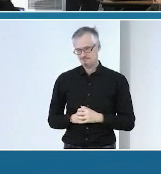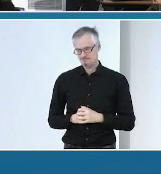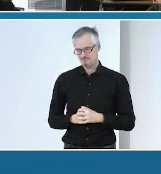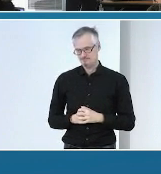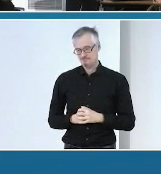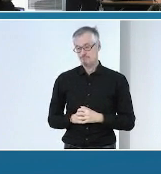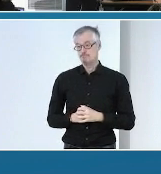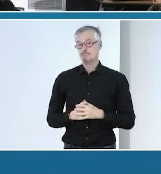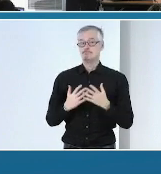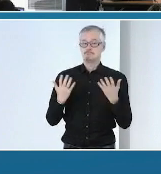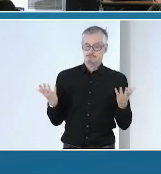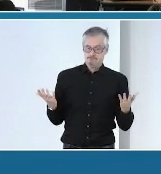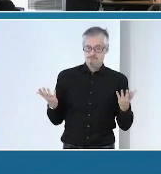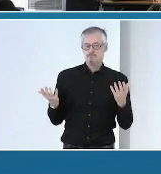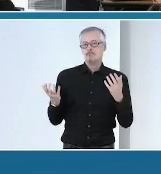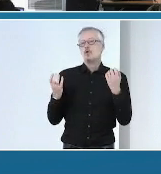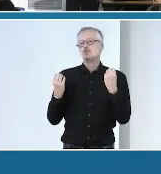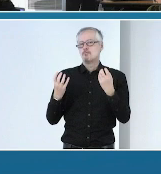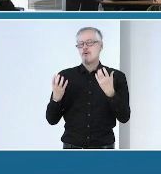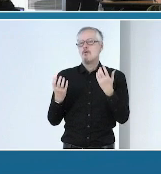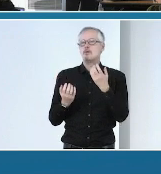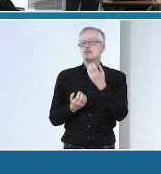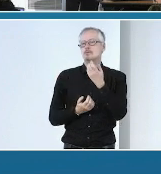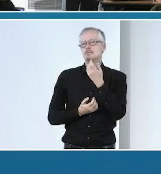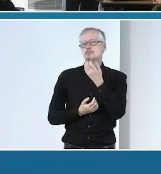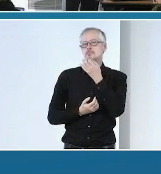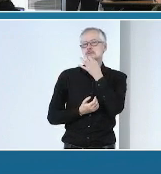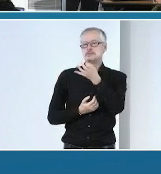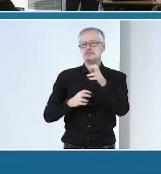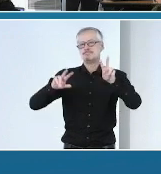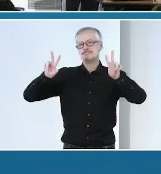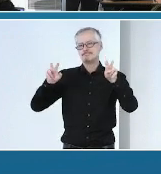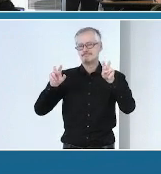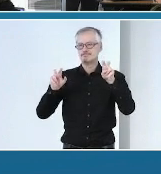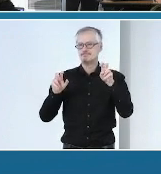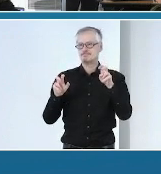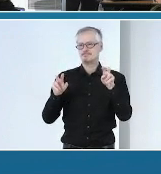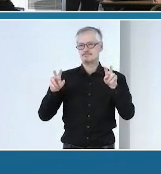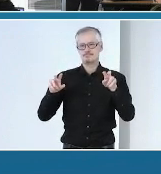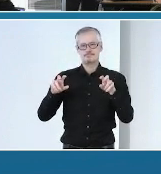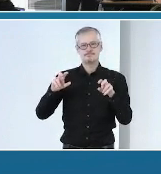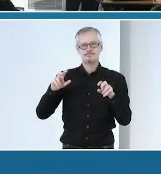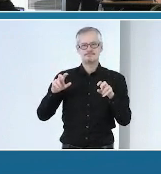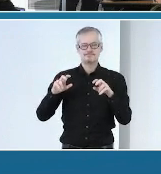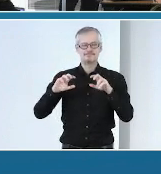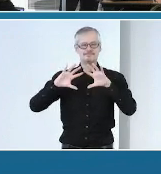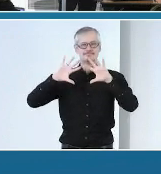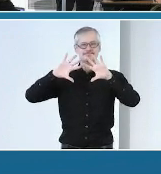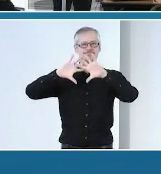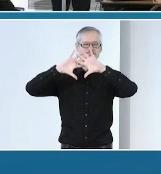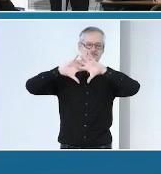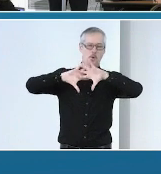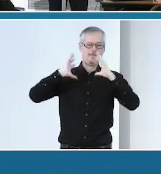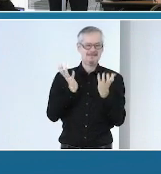donc on a pu parler, c'est pour ça qu'on a parlé de complexe vestibulo-cérébelleux. Le